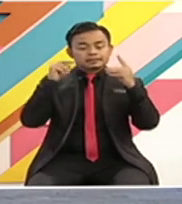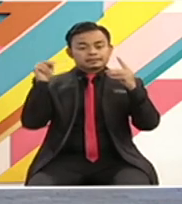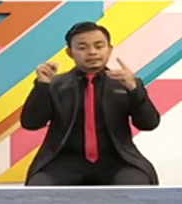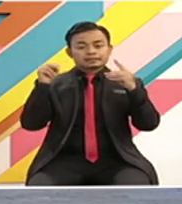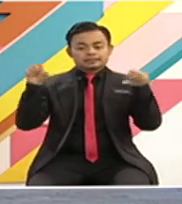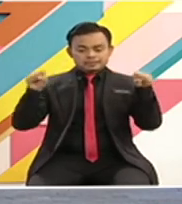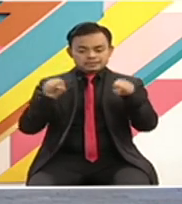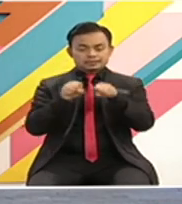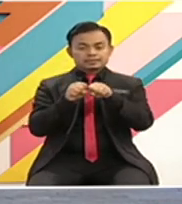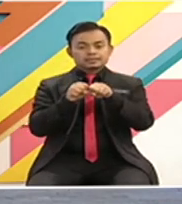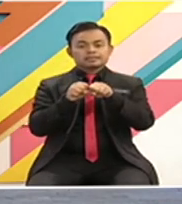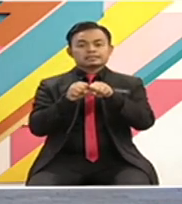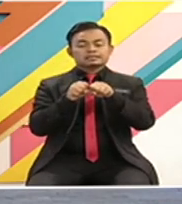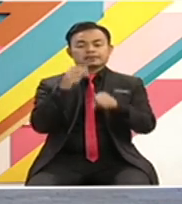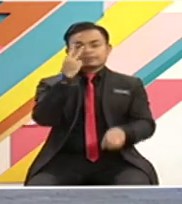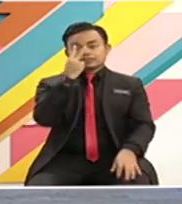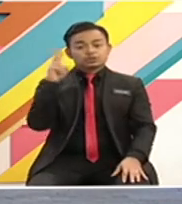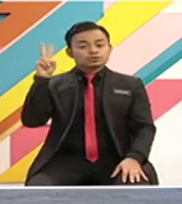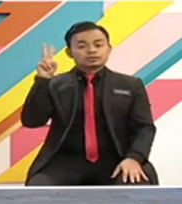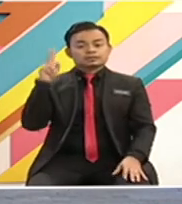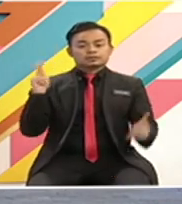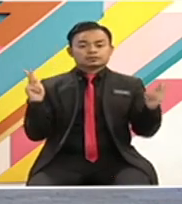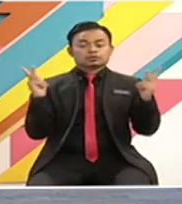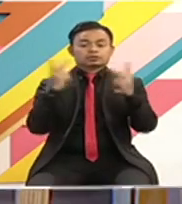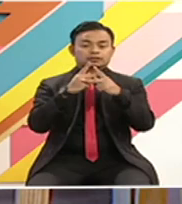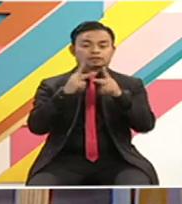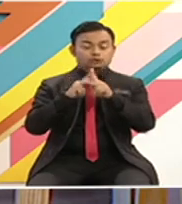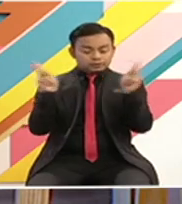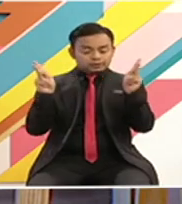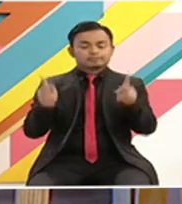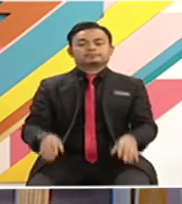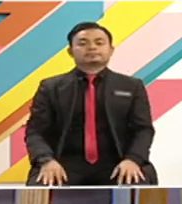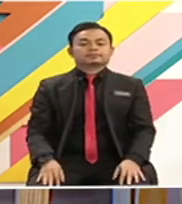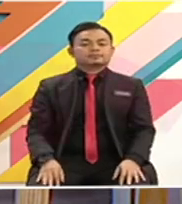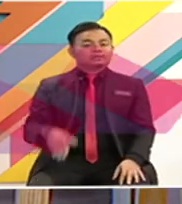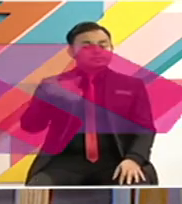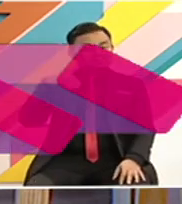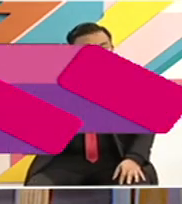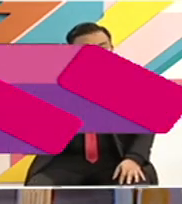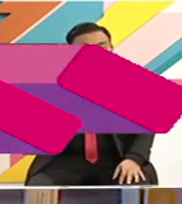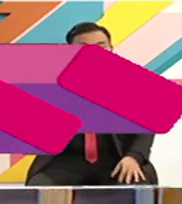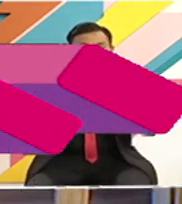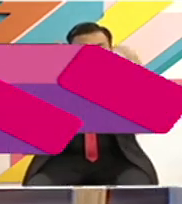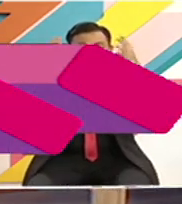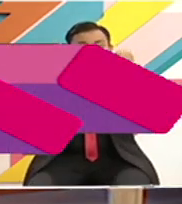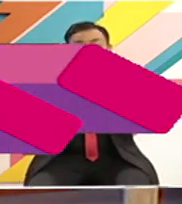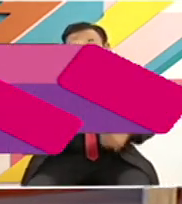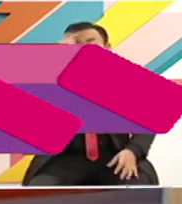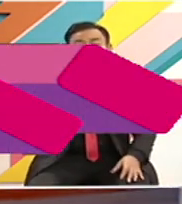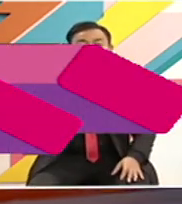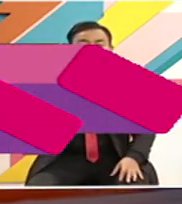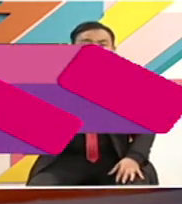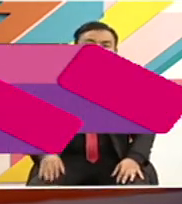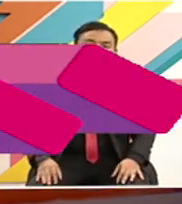Terangkan sedikit apa yang kita lalukan pada dini baik sebelum itu saya anak bertanya pada syafika Yes ketika Tengo Ada gubahan